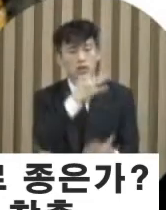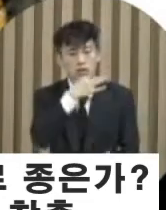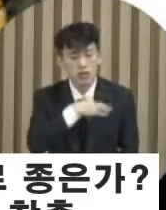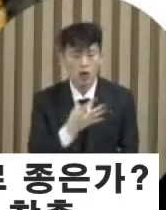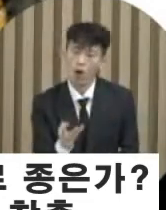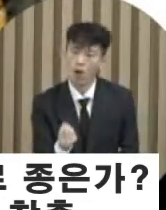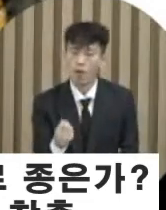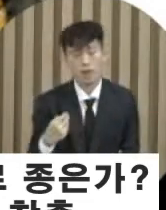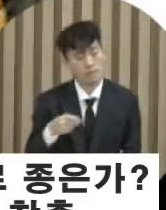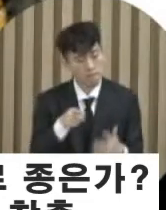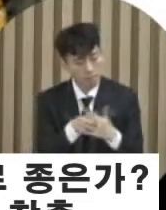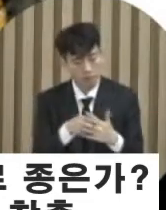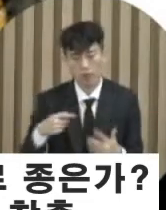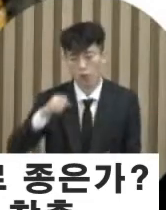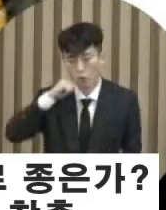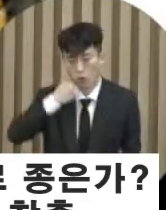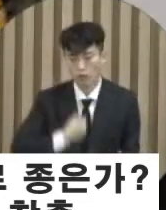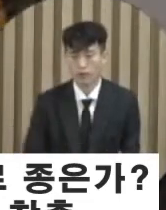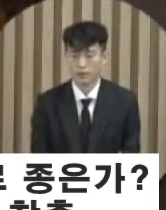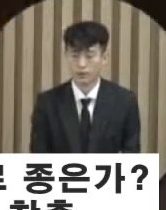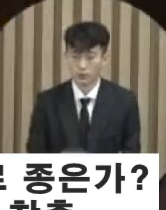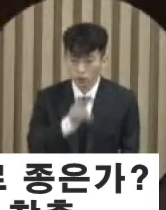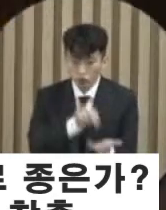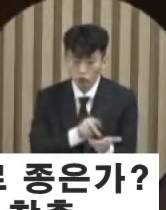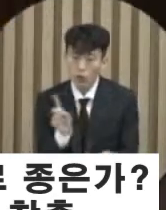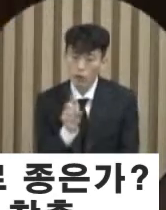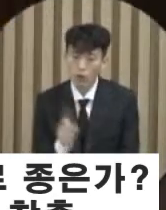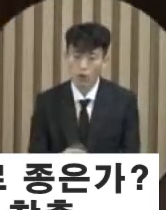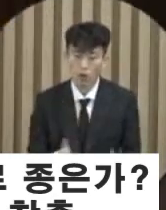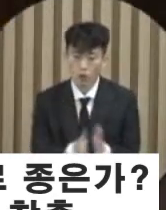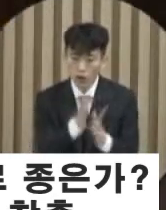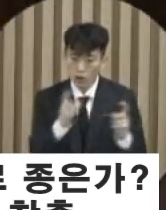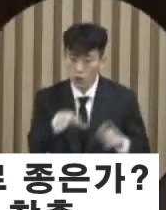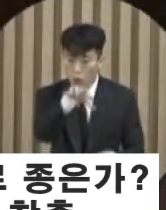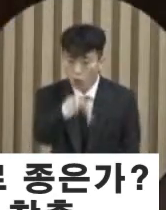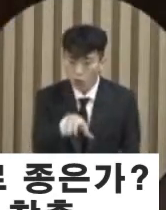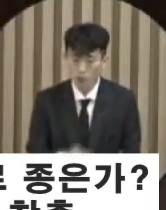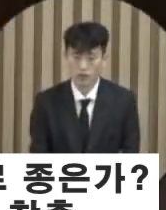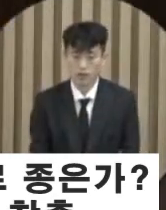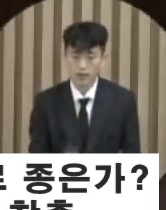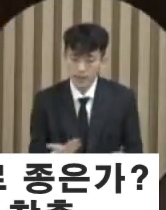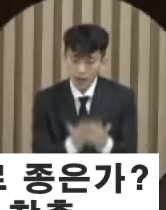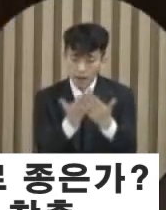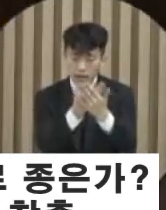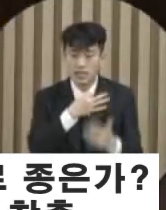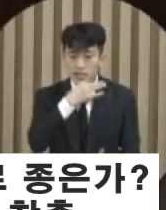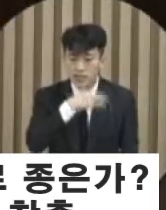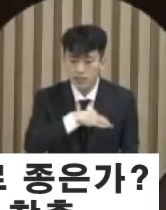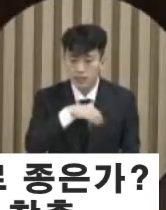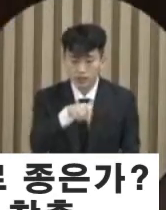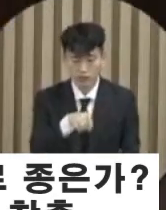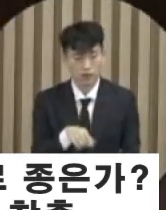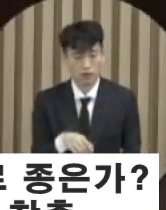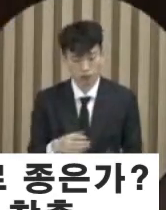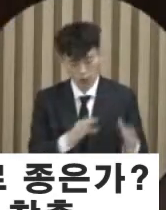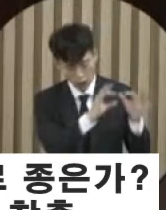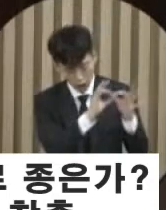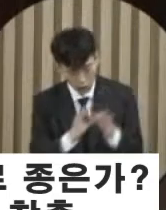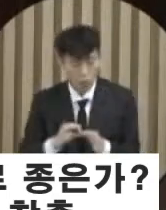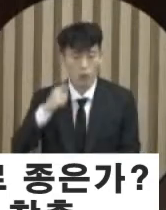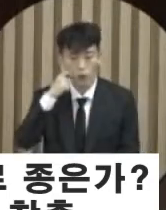정확하게 파악하기 힘든 실정입니다. 문제는 화성시에서 발생한 막대한 개발이익이 시로 귀속되지도 못하고